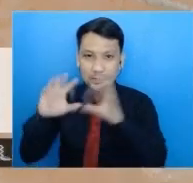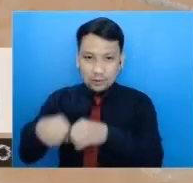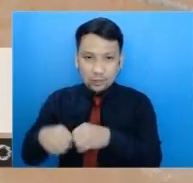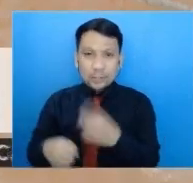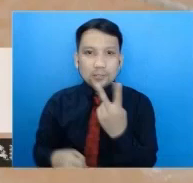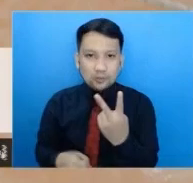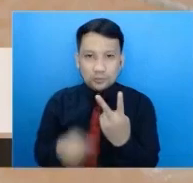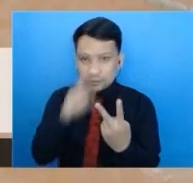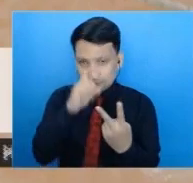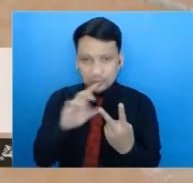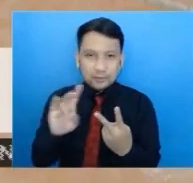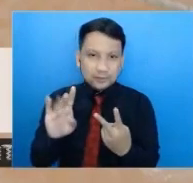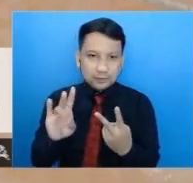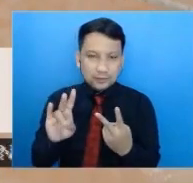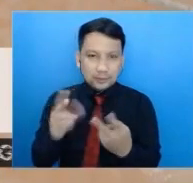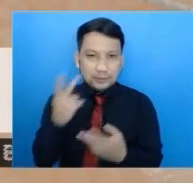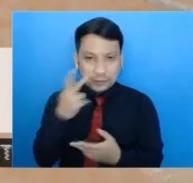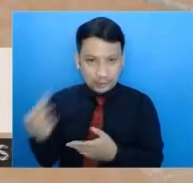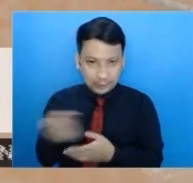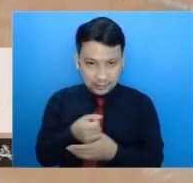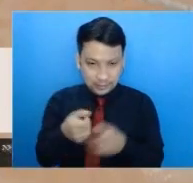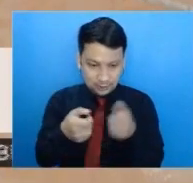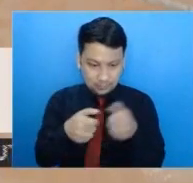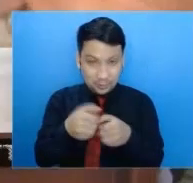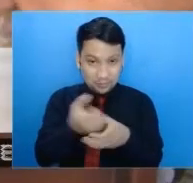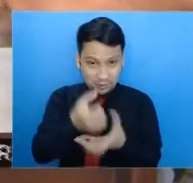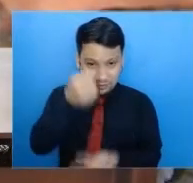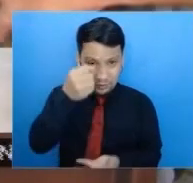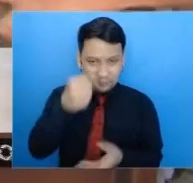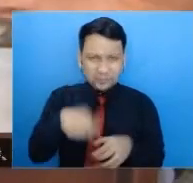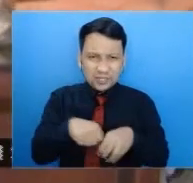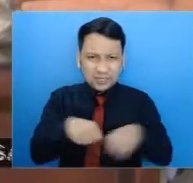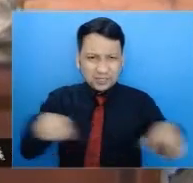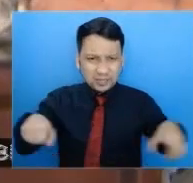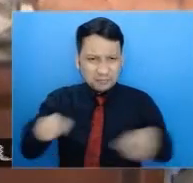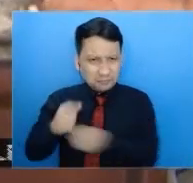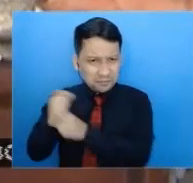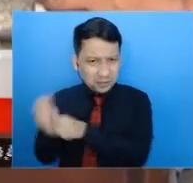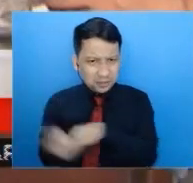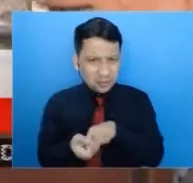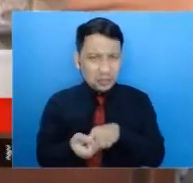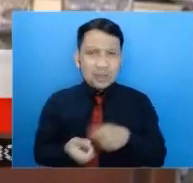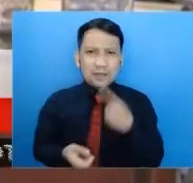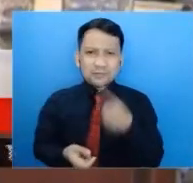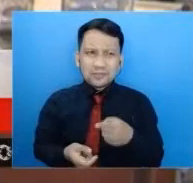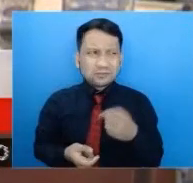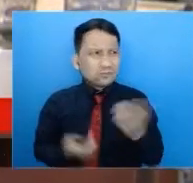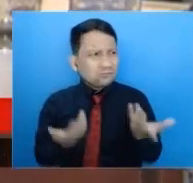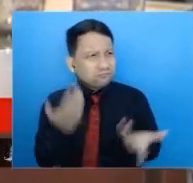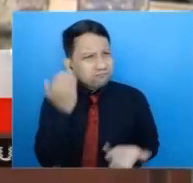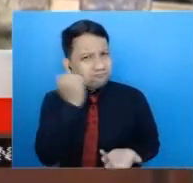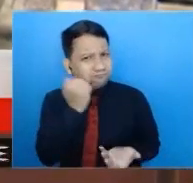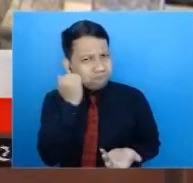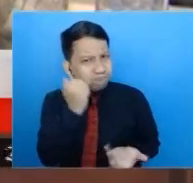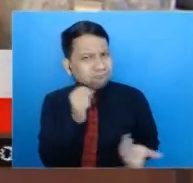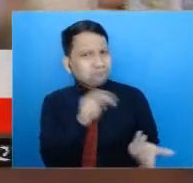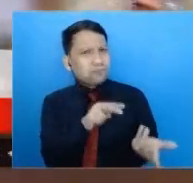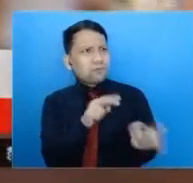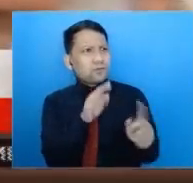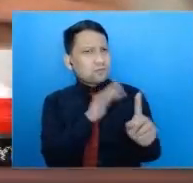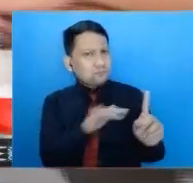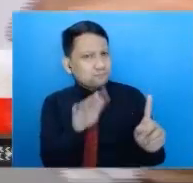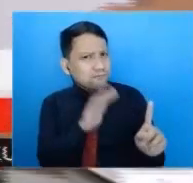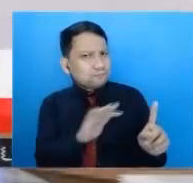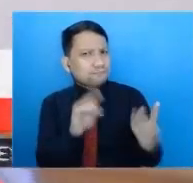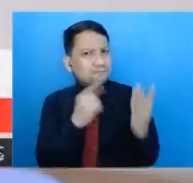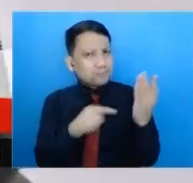sa kanila mga bote ng Molotov bomb at isang paddle. Pinagroronda po kami lagi-lagi naman. Nakuha po namin yan. Nasa